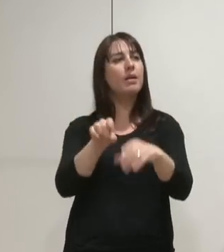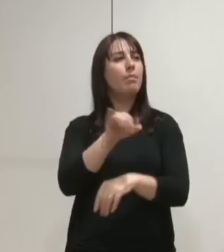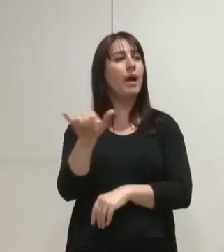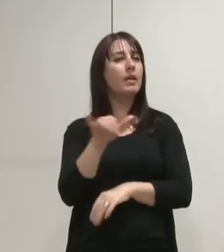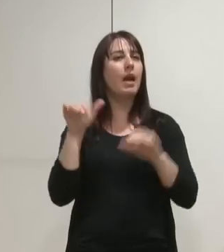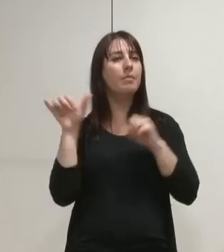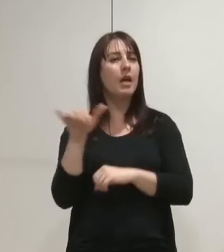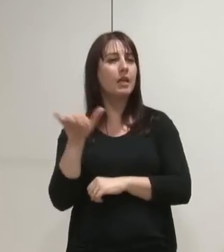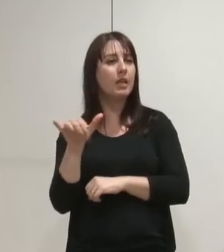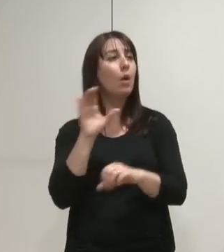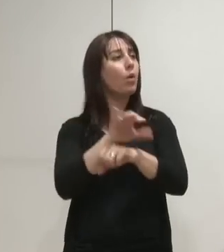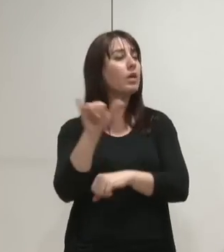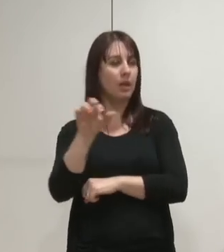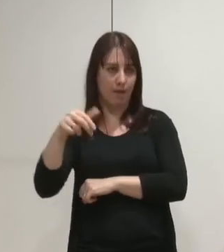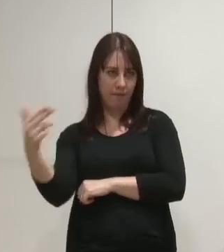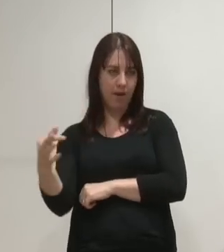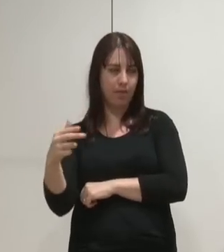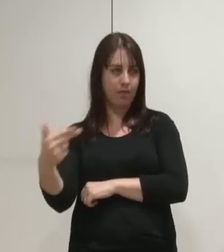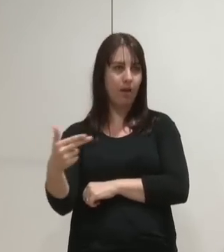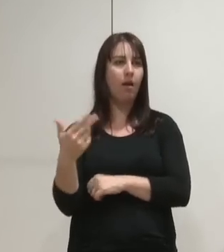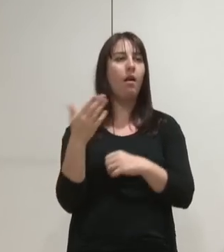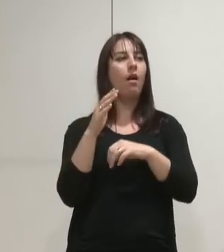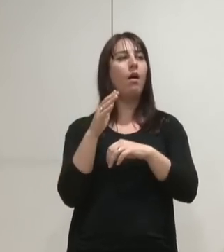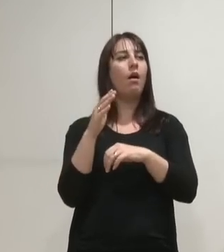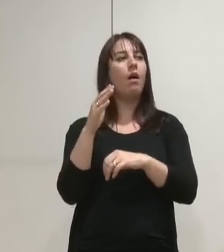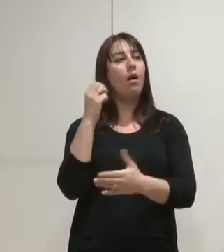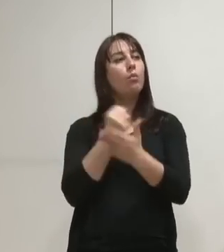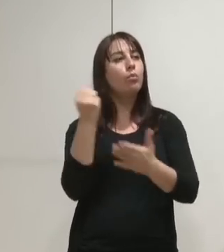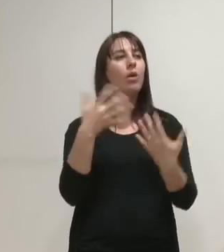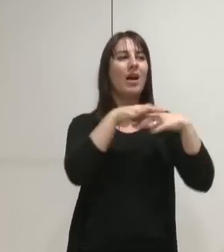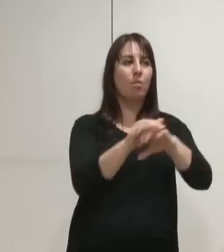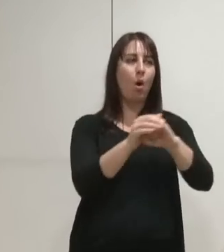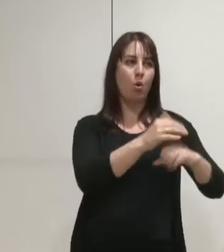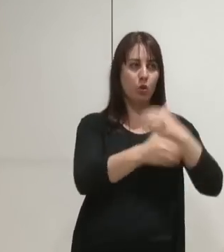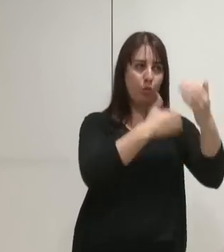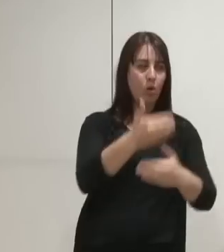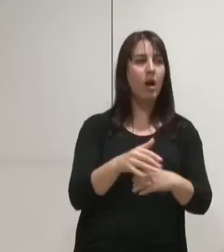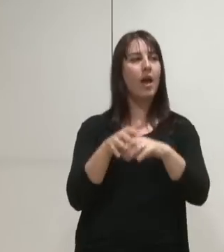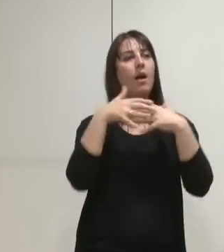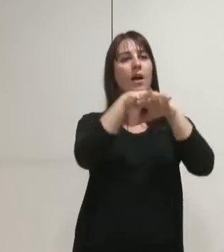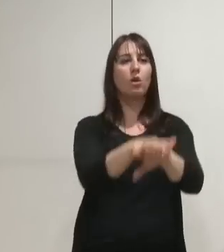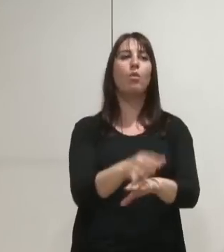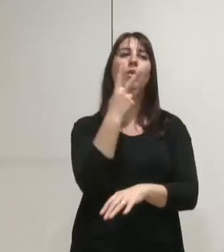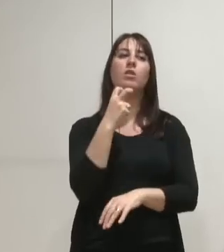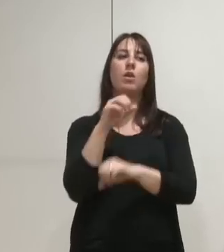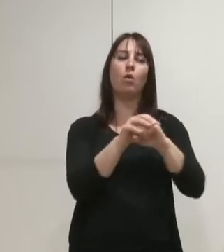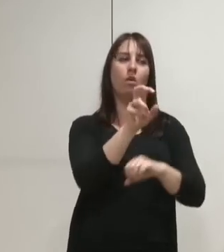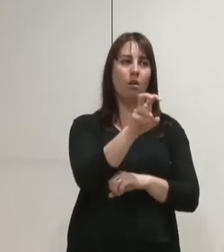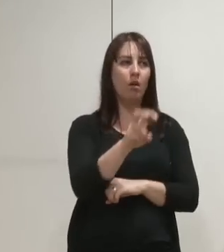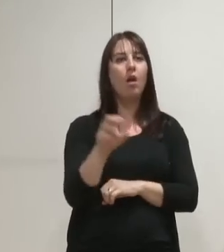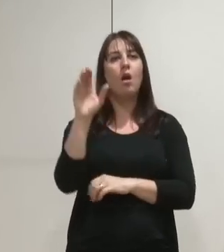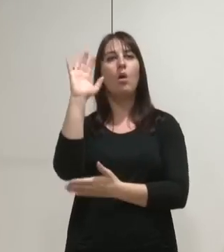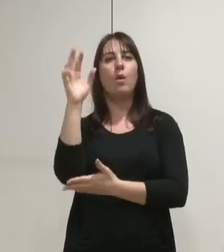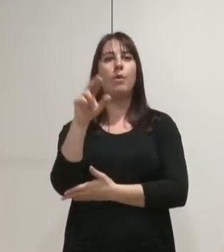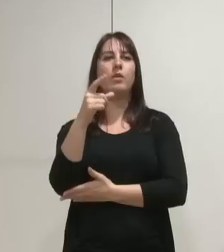qui est contre Front National qui est pour rassemblement de gauche et de progrès rassemblement citoyens de la gauche et écologistes UMP udi société civile